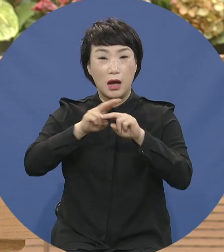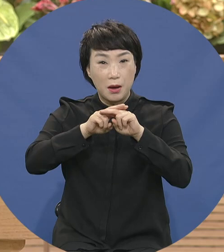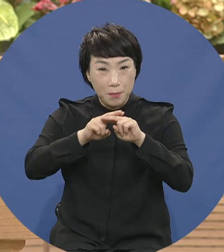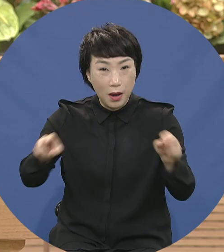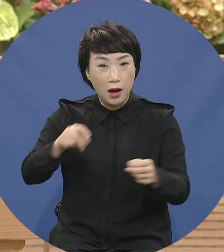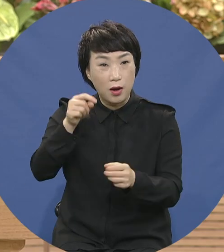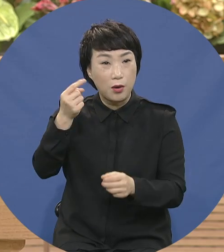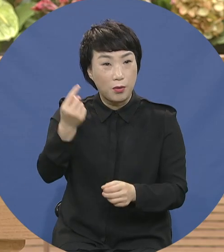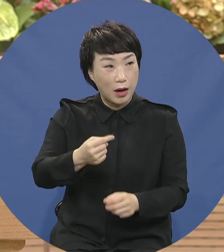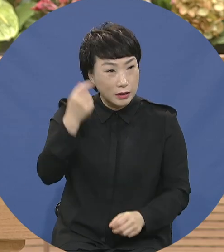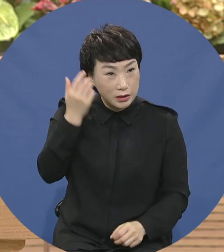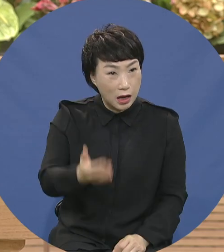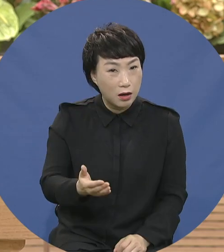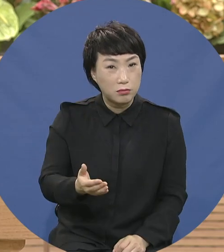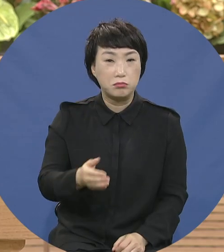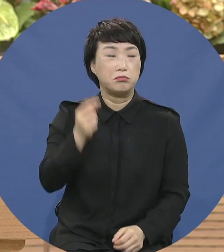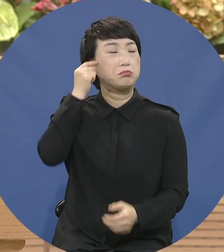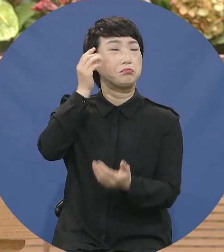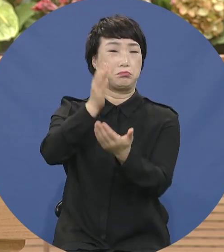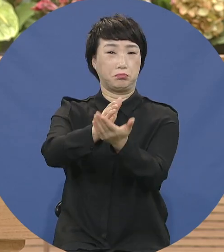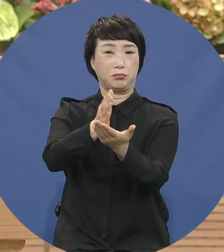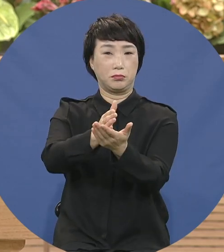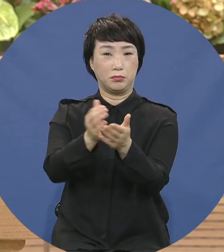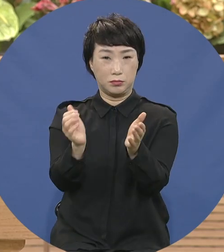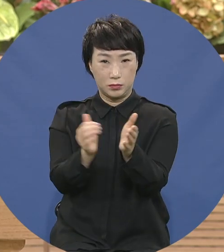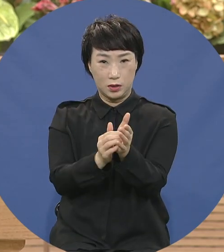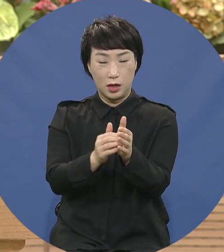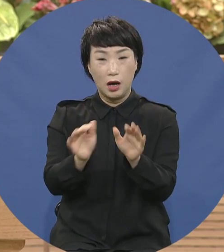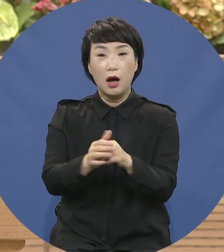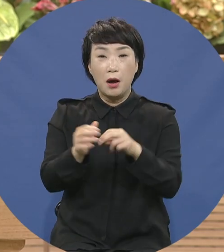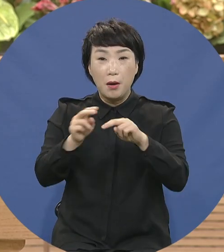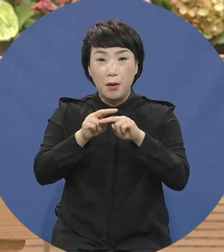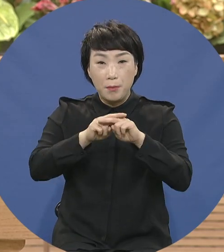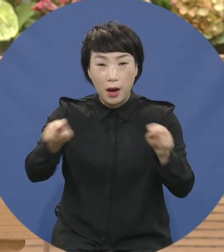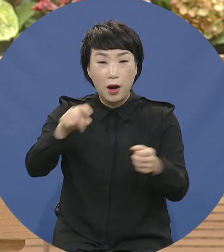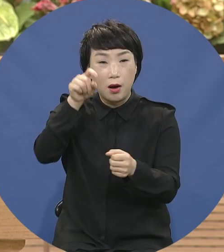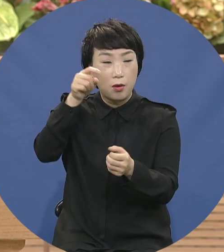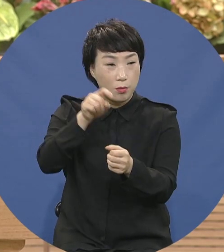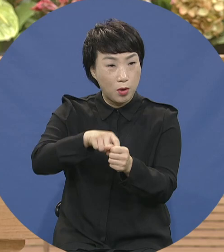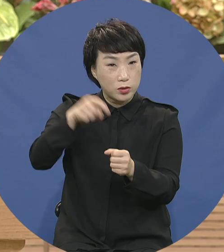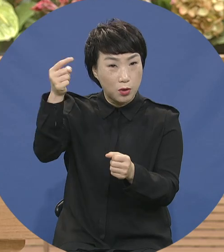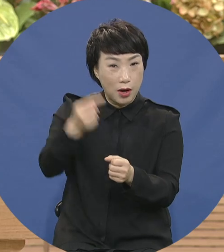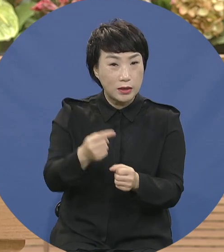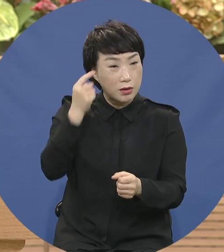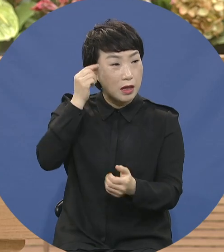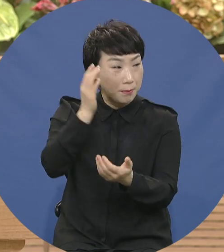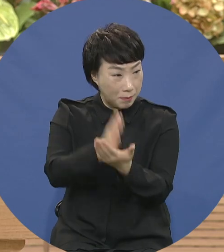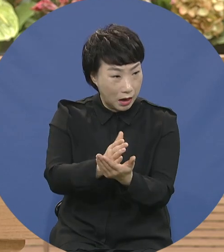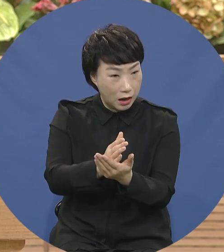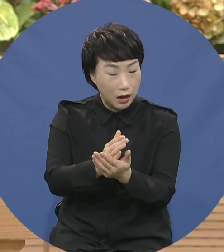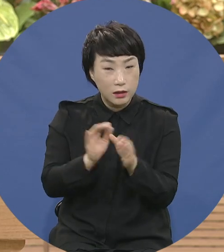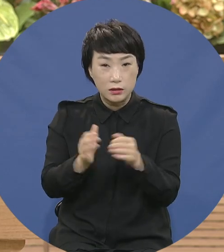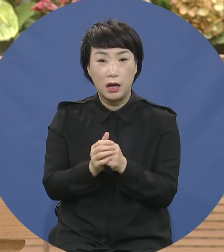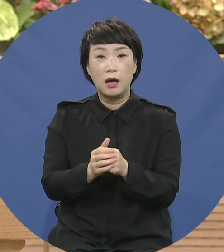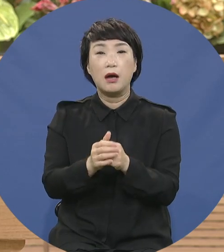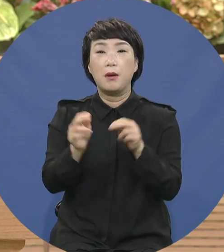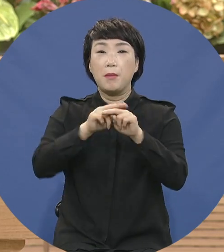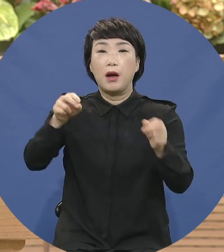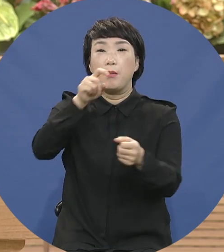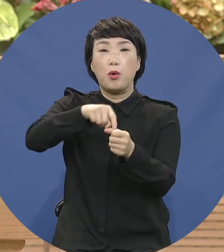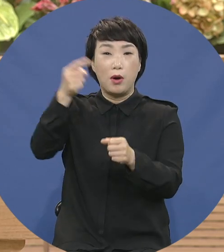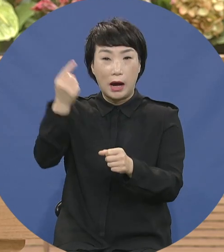폐한 줄로 생각하지 말라. 폐하러 온 줄로 생각지 말라. 폐하려는 것이